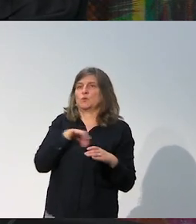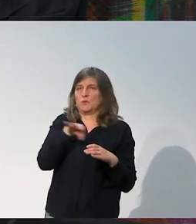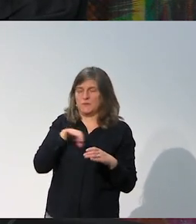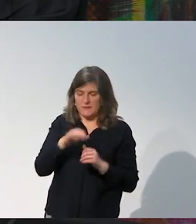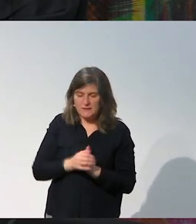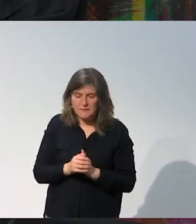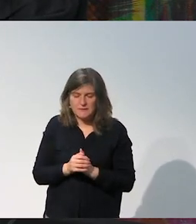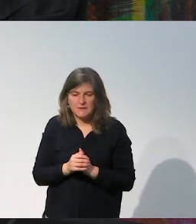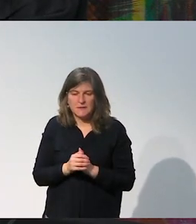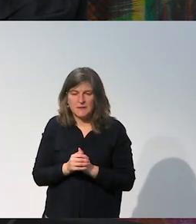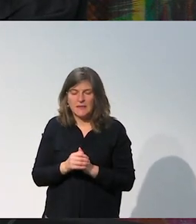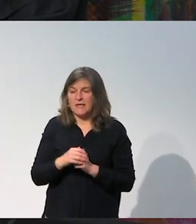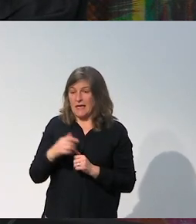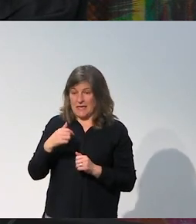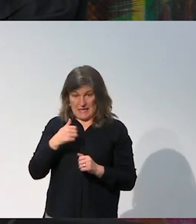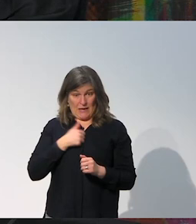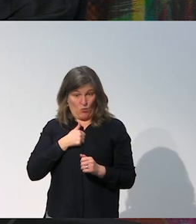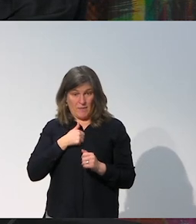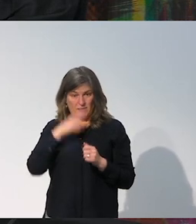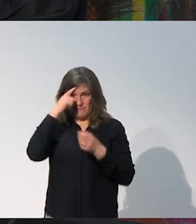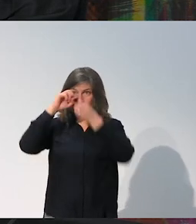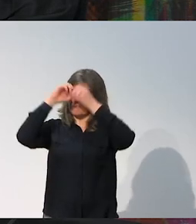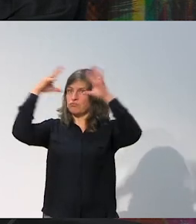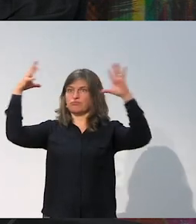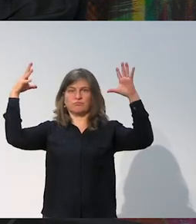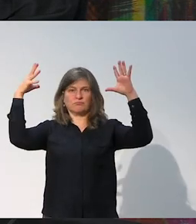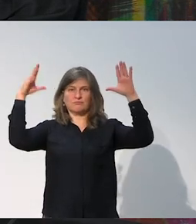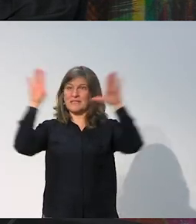j'ai une vision, moi, très picturale de cette scène, vous voyez. Quand j'ai dit